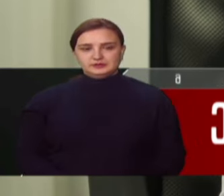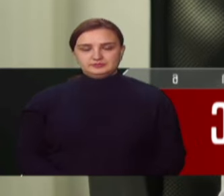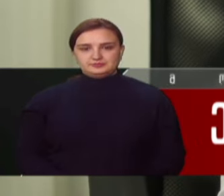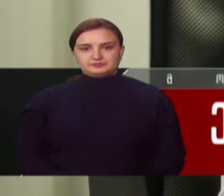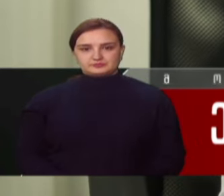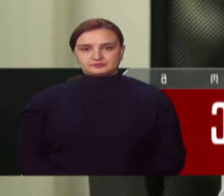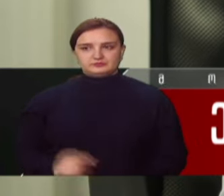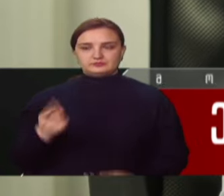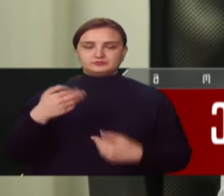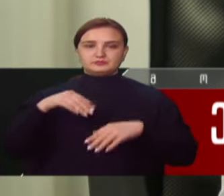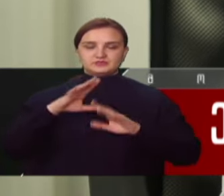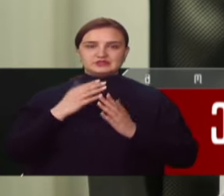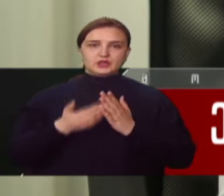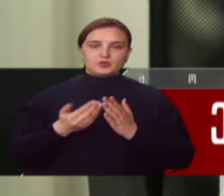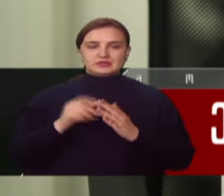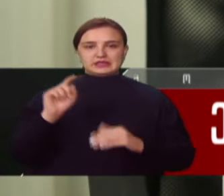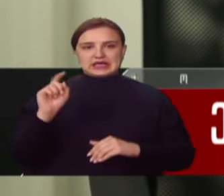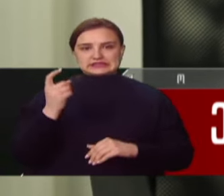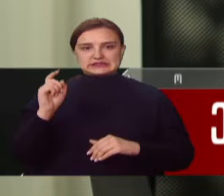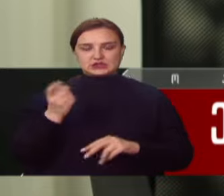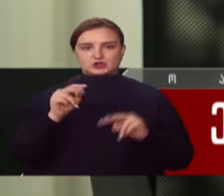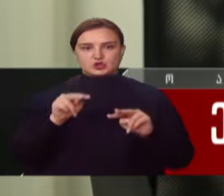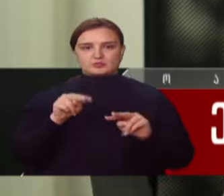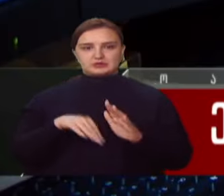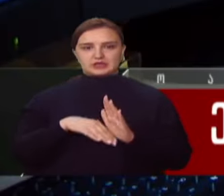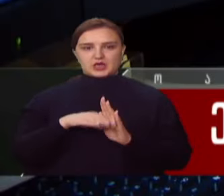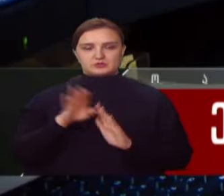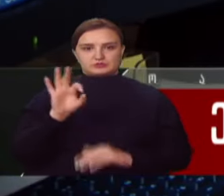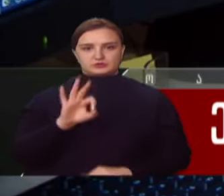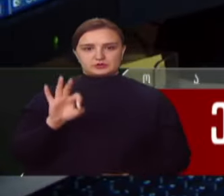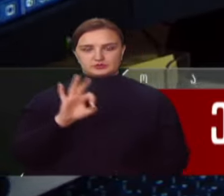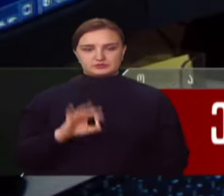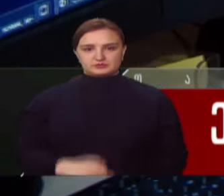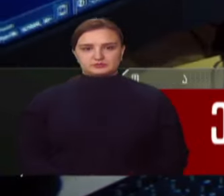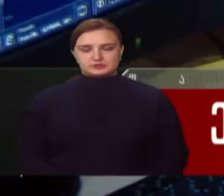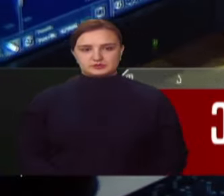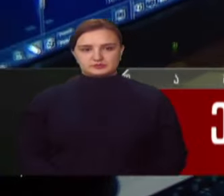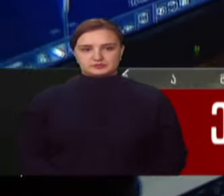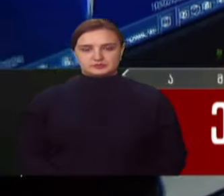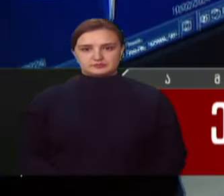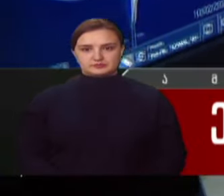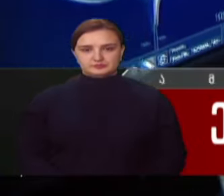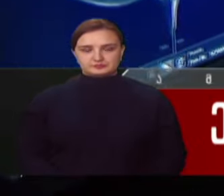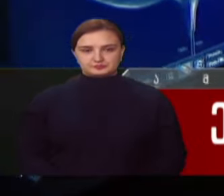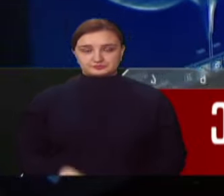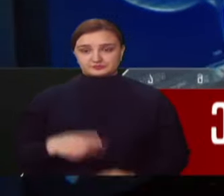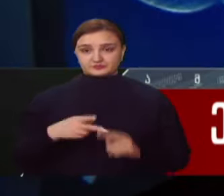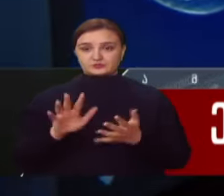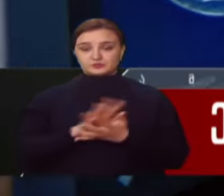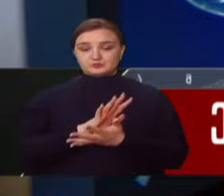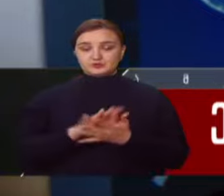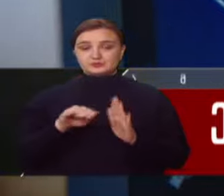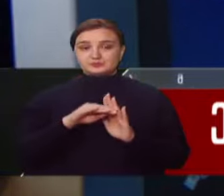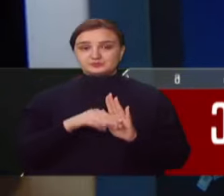იძლევა რეკომენდაციებს ხარისხის და ხარისხის კონტროლის გაუმჯობესების თაობაზე. სკრინინგის უფასო პროგრამა საქართველოში 2008